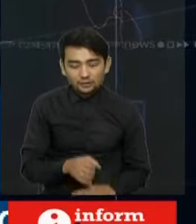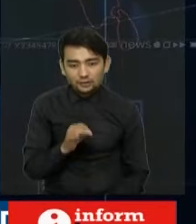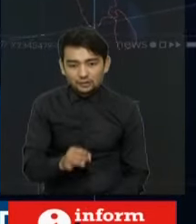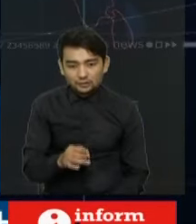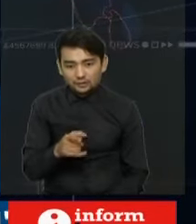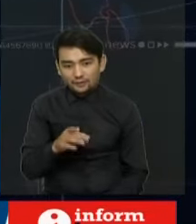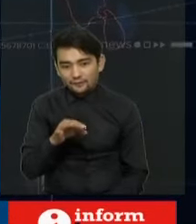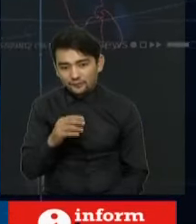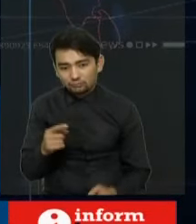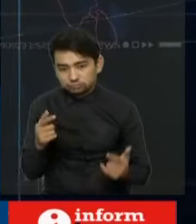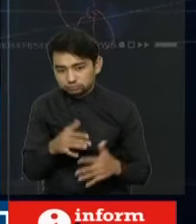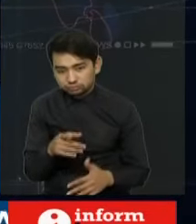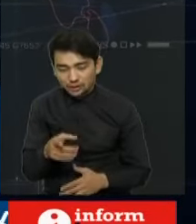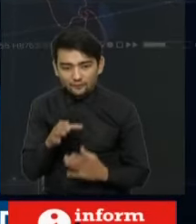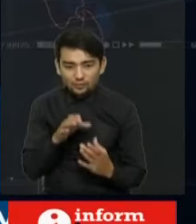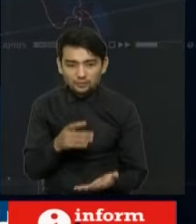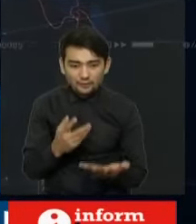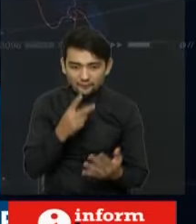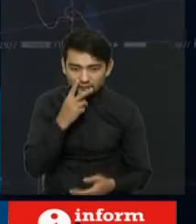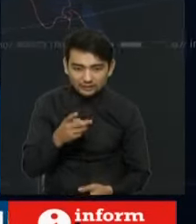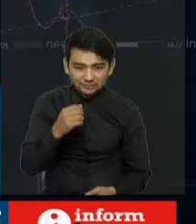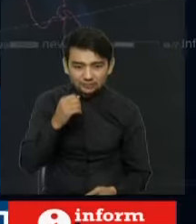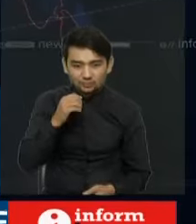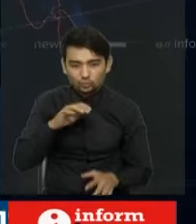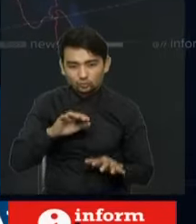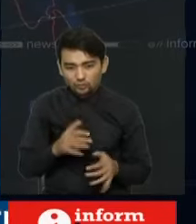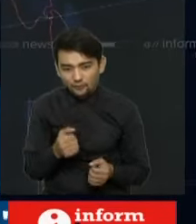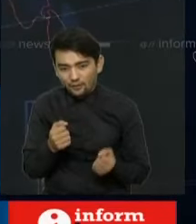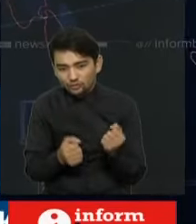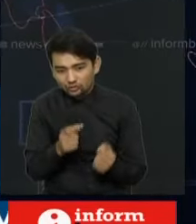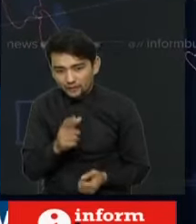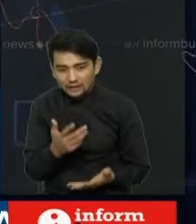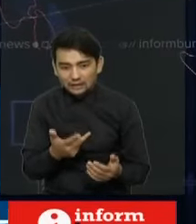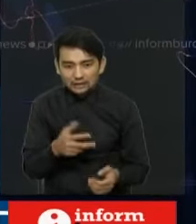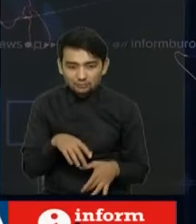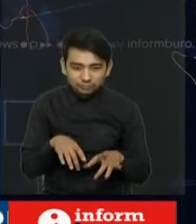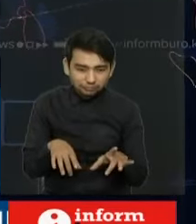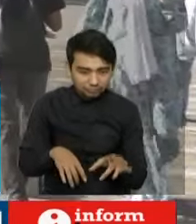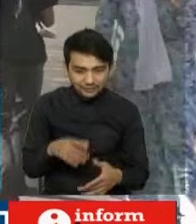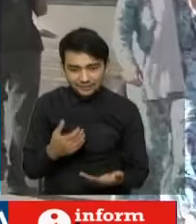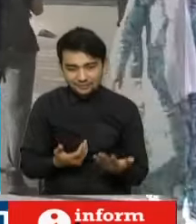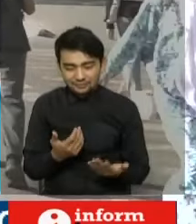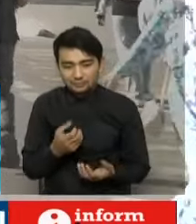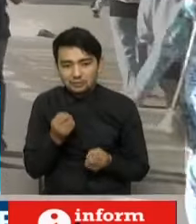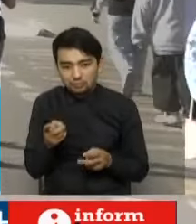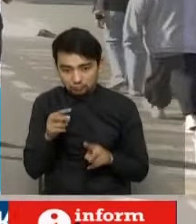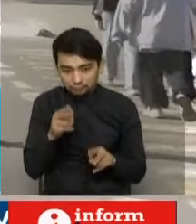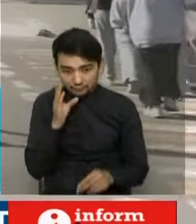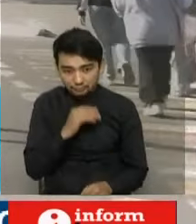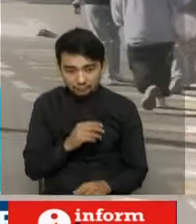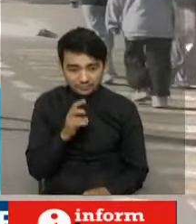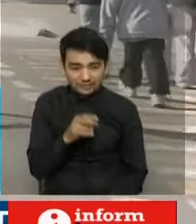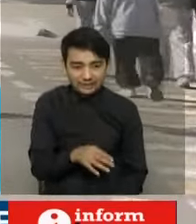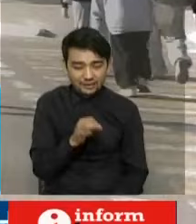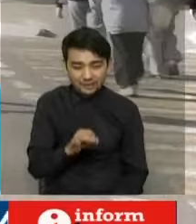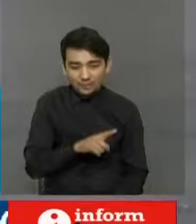в ненадлежащем виде, там, если там видно, что, может быть, там уставший водитель там на трех колесах едет, ну я так условно говорю. Между тем, специалисты считают,